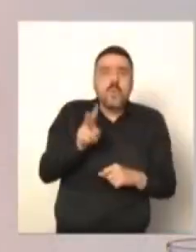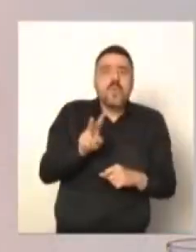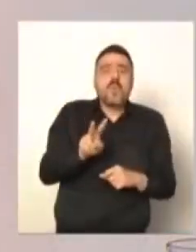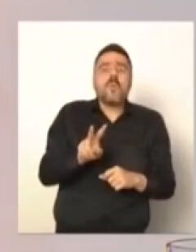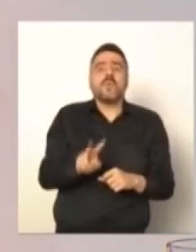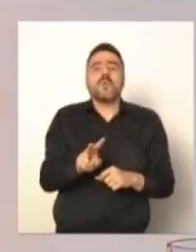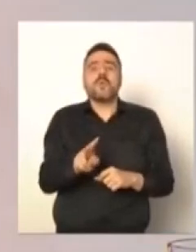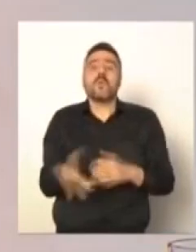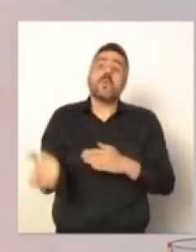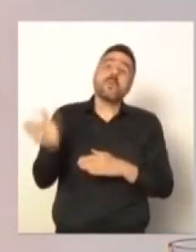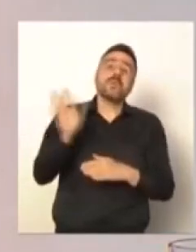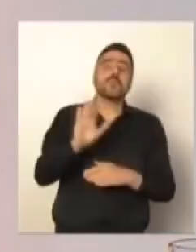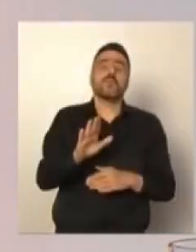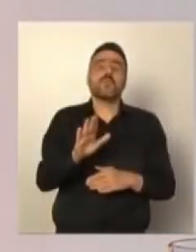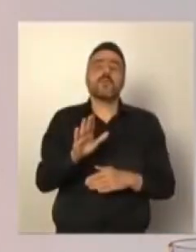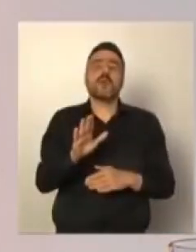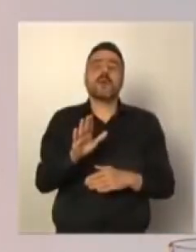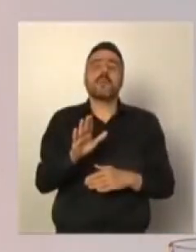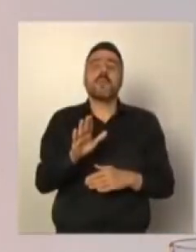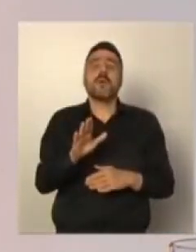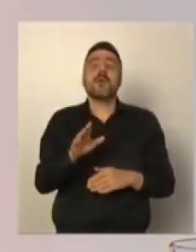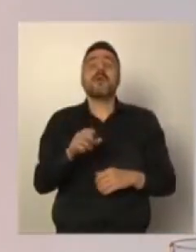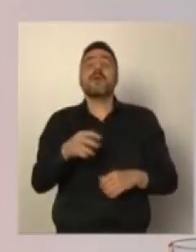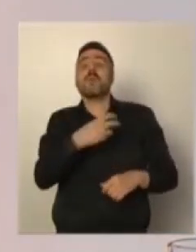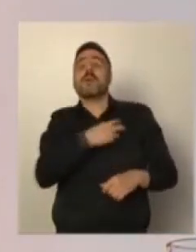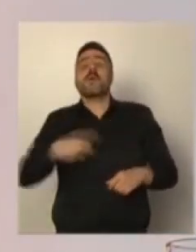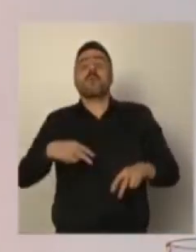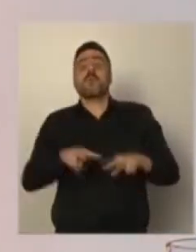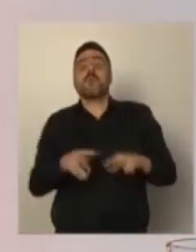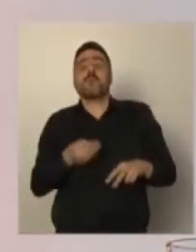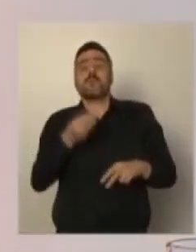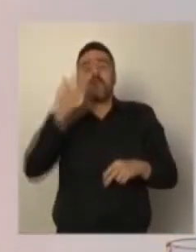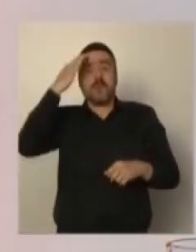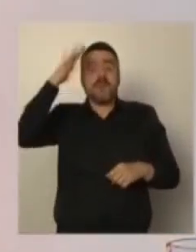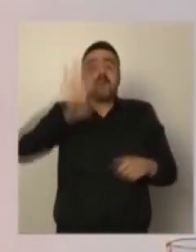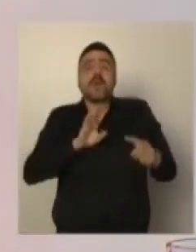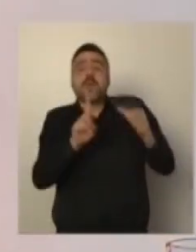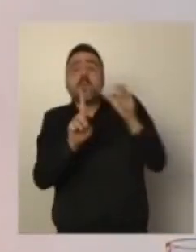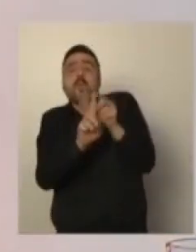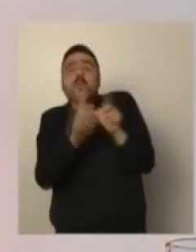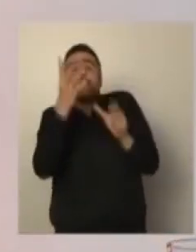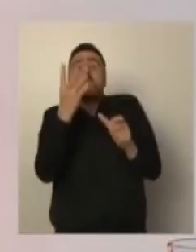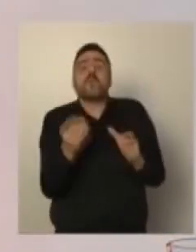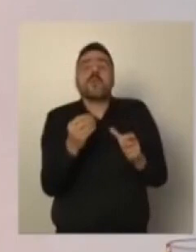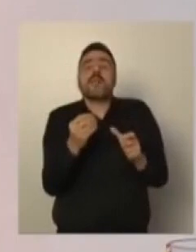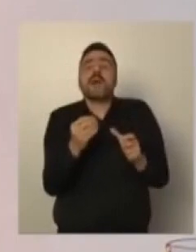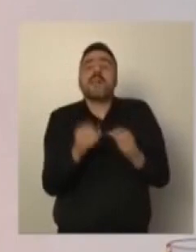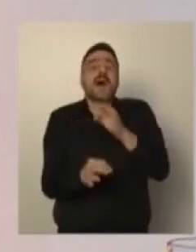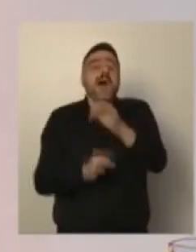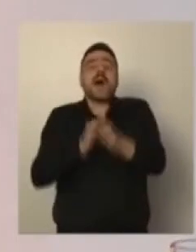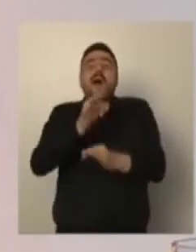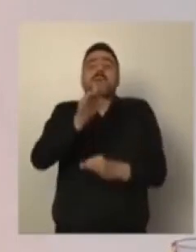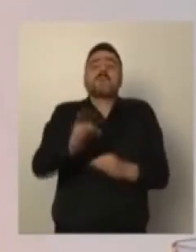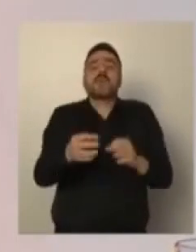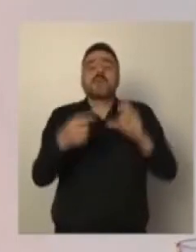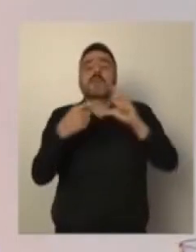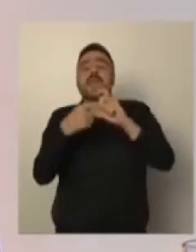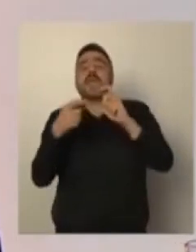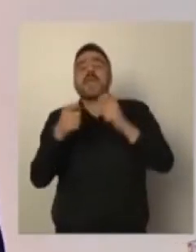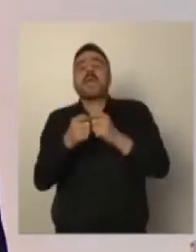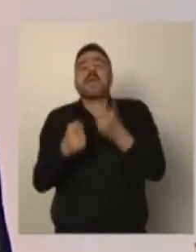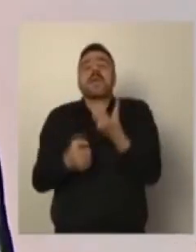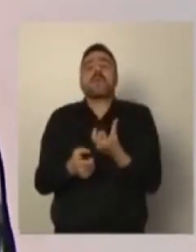onu küçük yaşından itibaren himaye etmiş olan amcası Ebu Talib'in